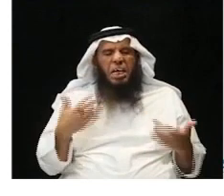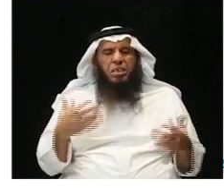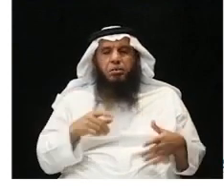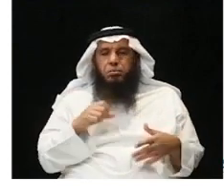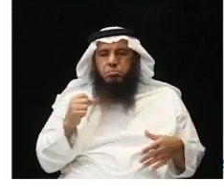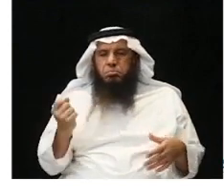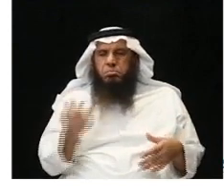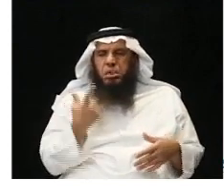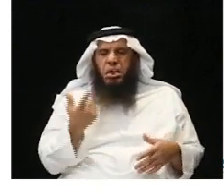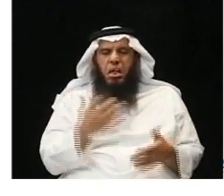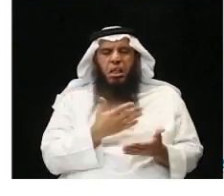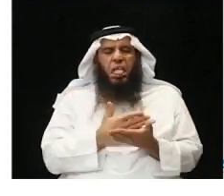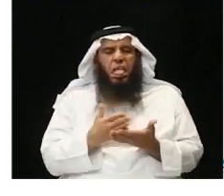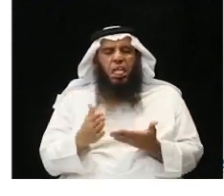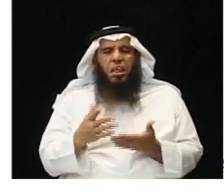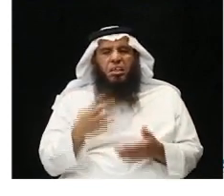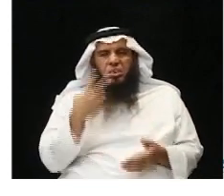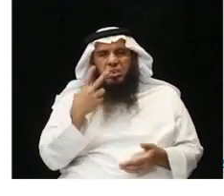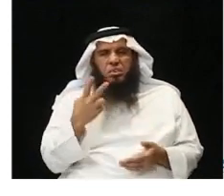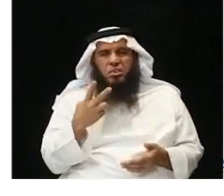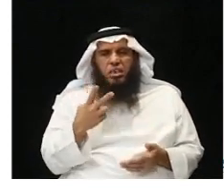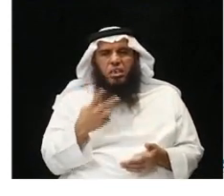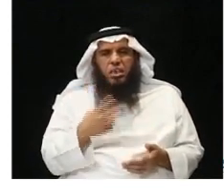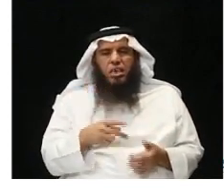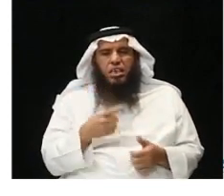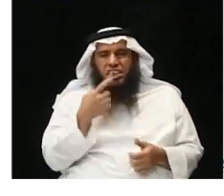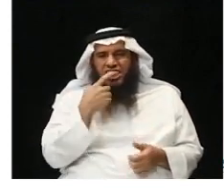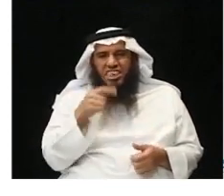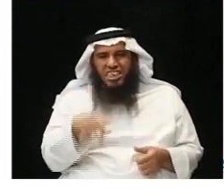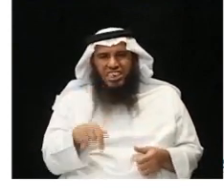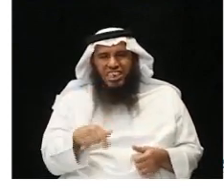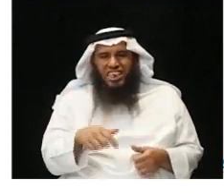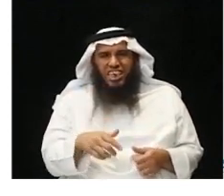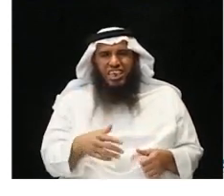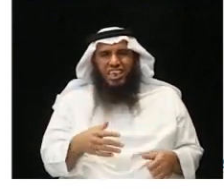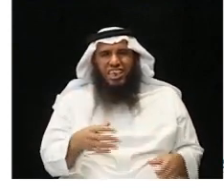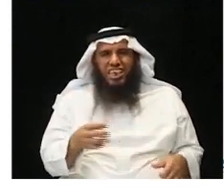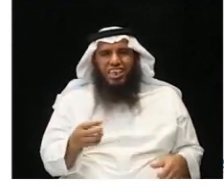ما تزول، والدليل على ذلك انظر إلى بداية العام في تقريبا